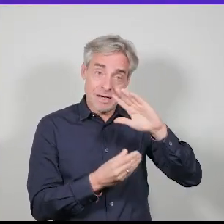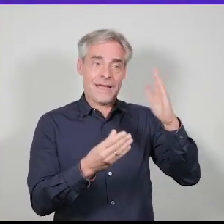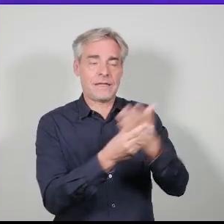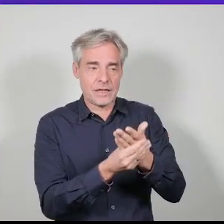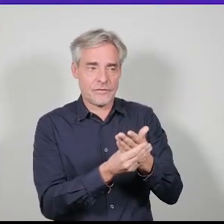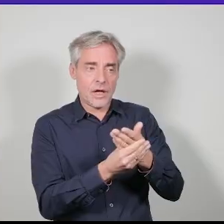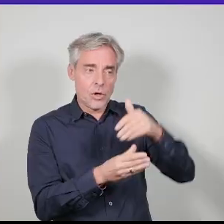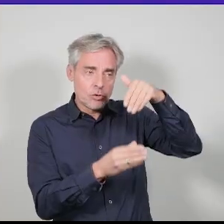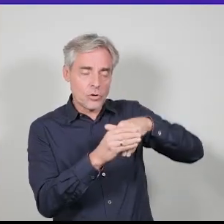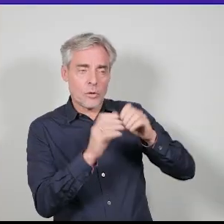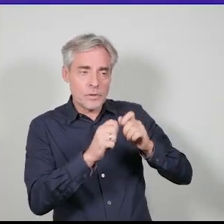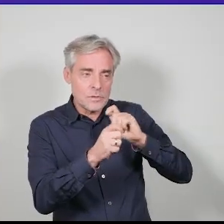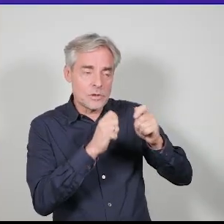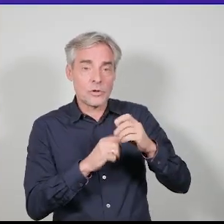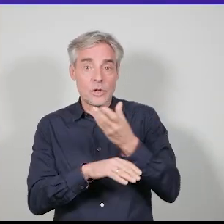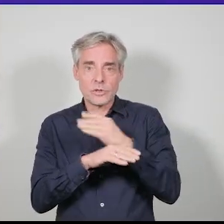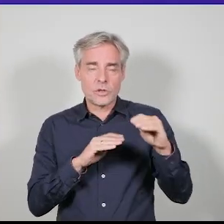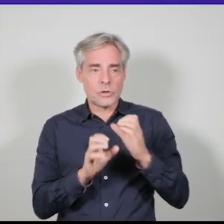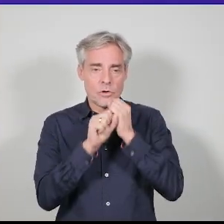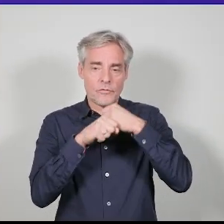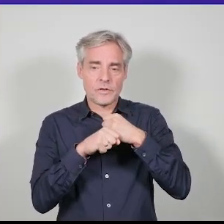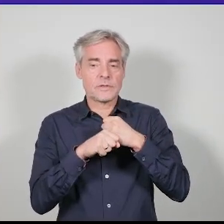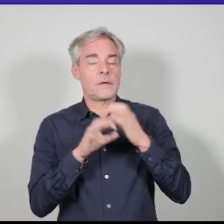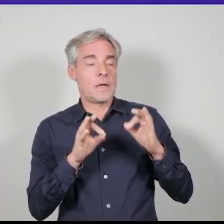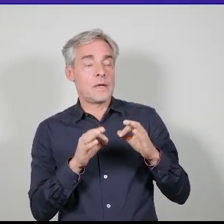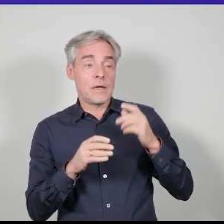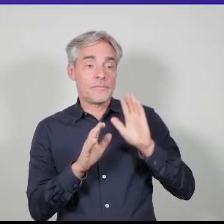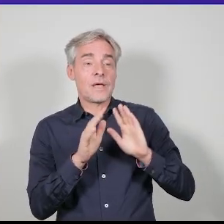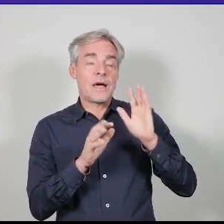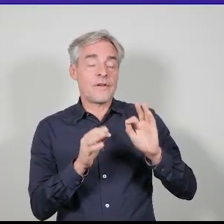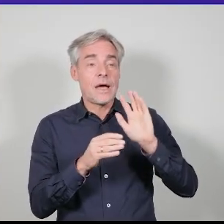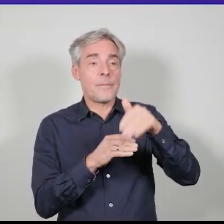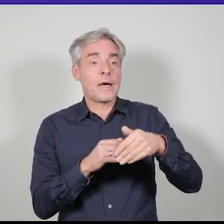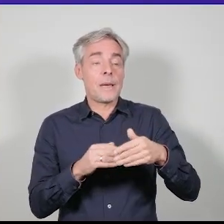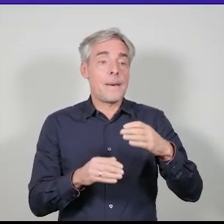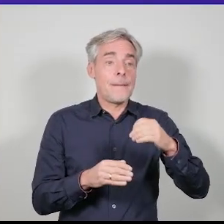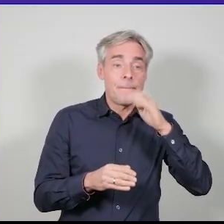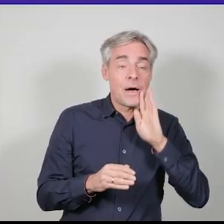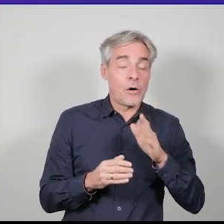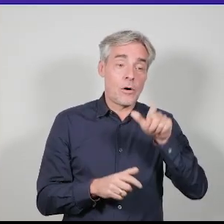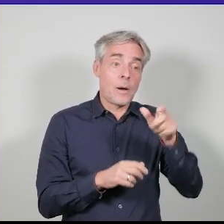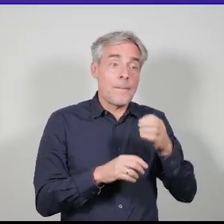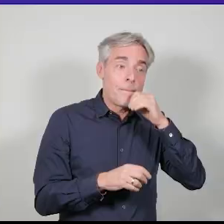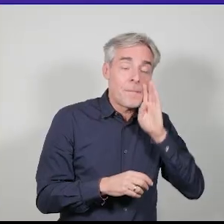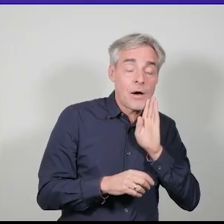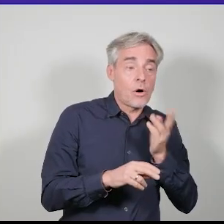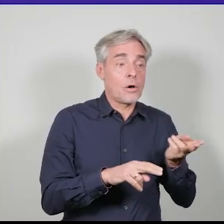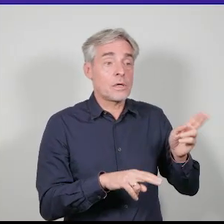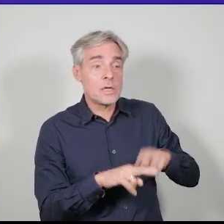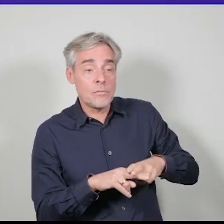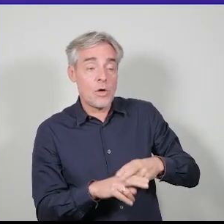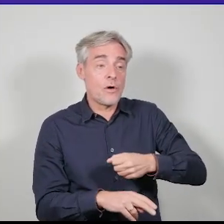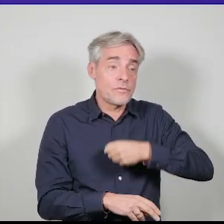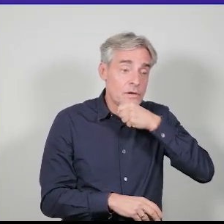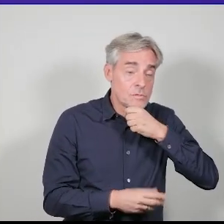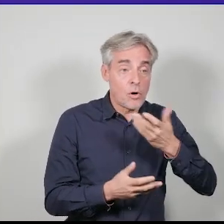peut dire les choses en toute sécurité. Et sur cette question de l'après-parent, du décès, du vieillissement, des problèmes familiaux, il y en a